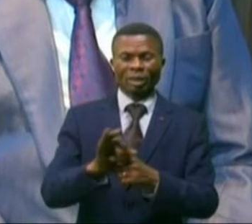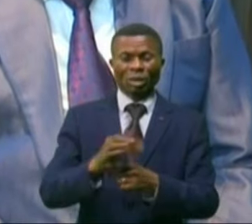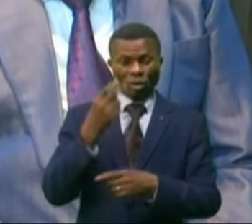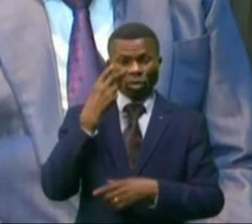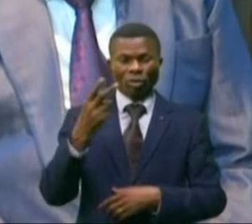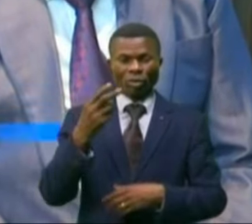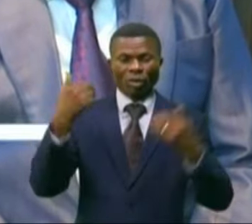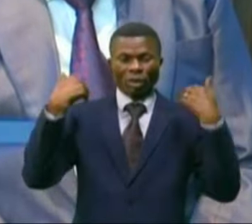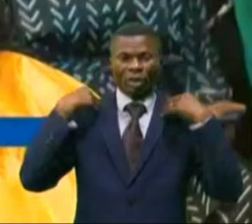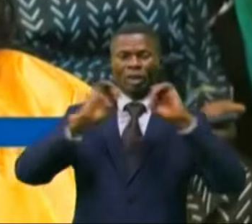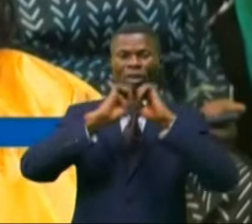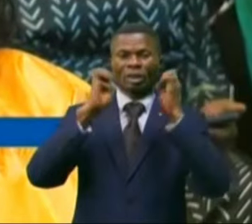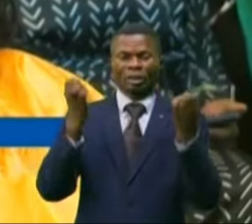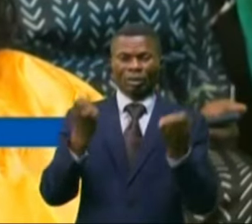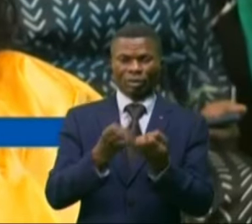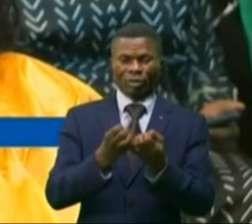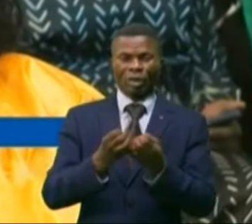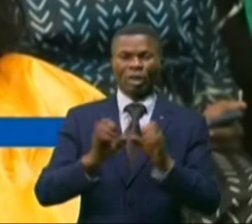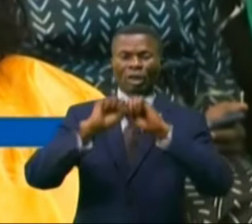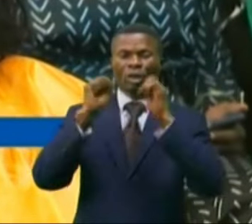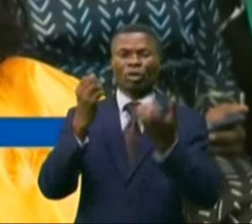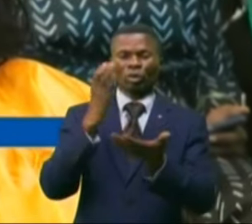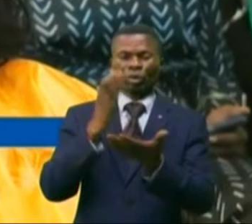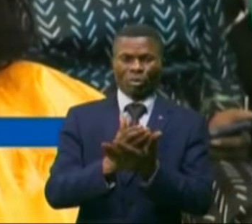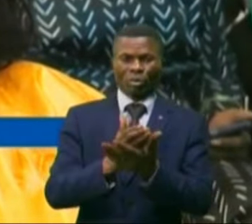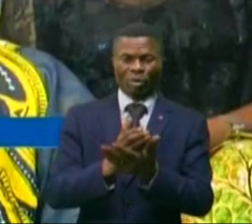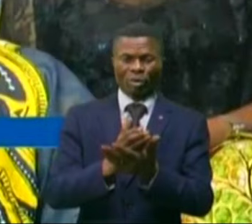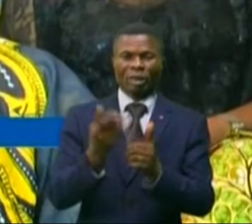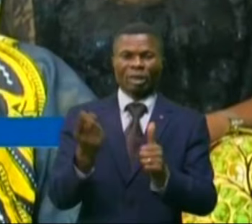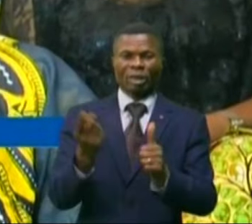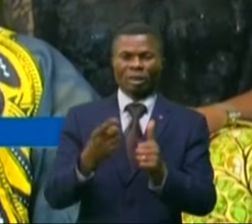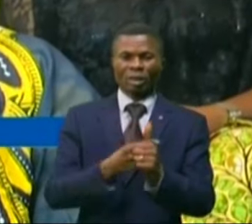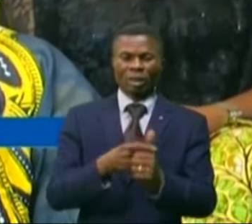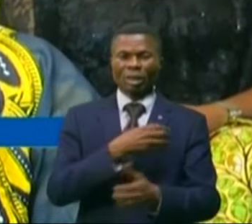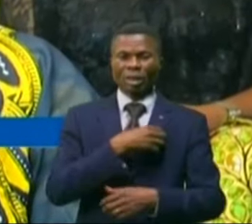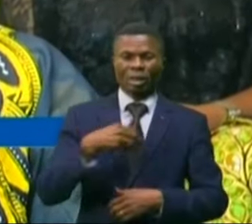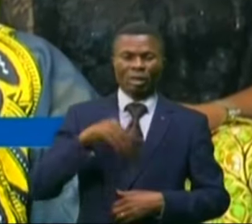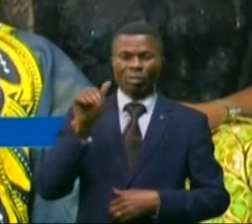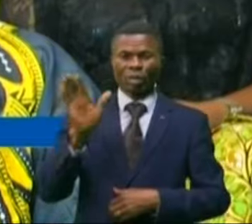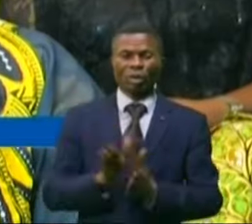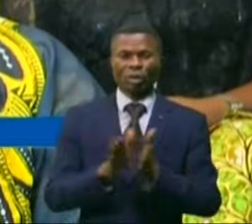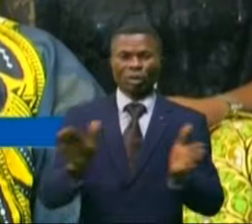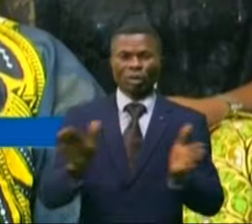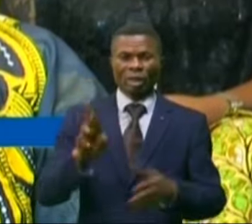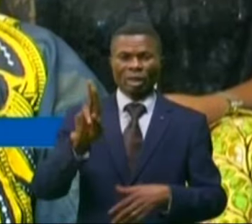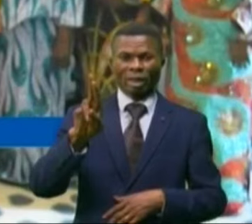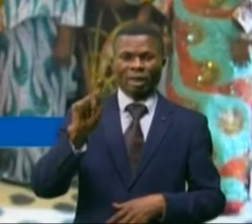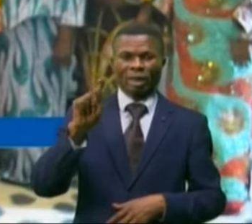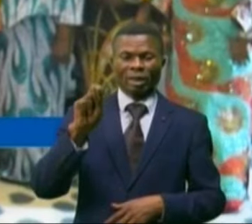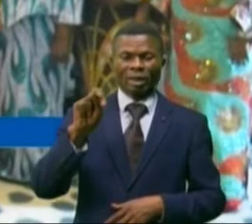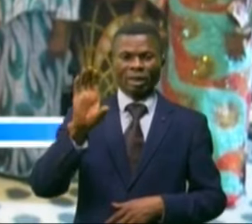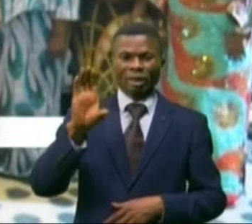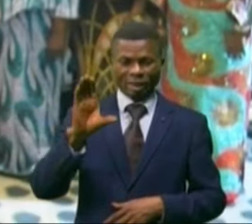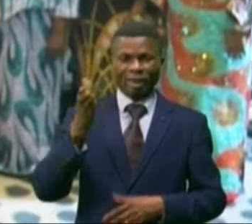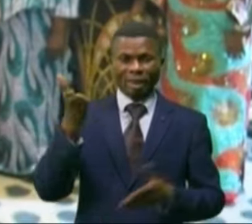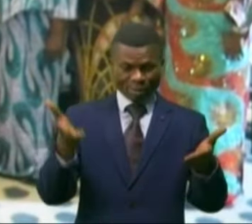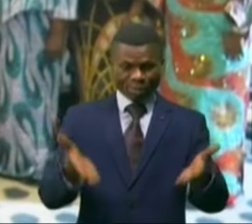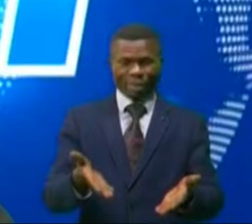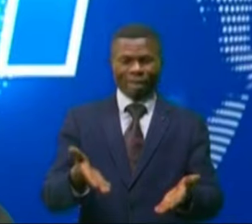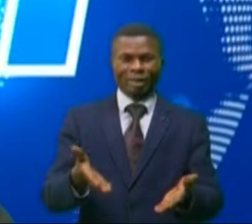chefs d'entreprise tant privés qu'étatiques, notamment Madame le directeur général de la RTNC, Sylvie